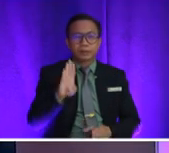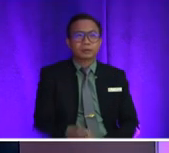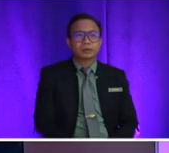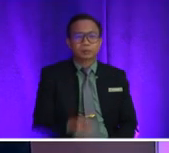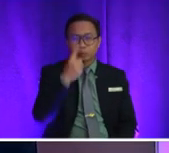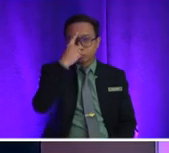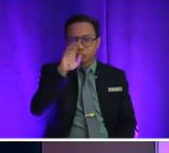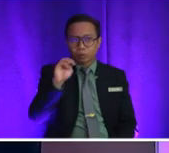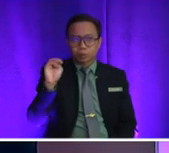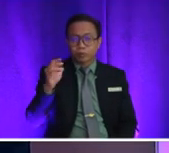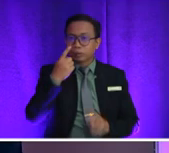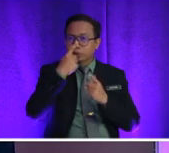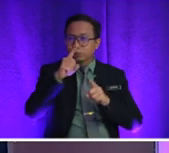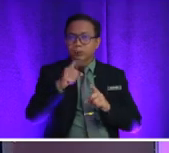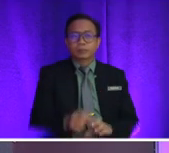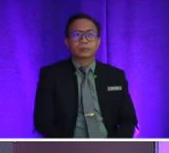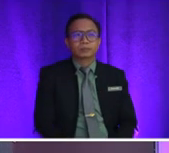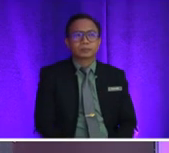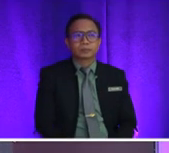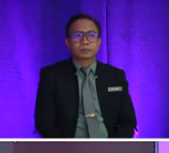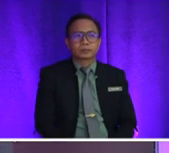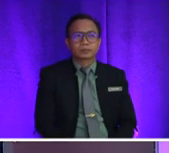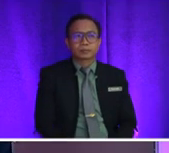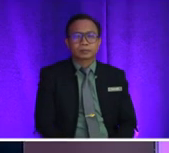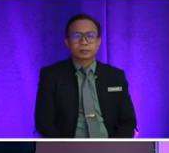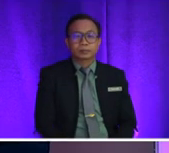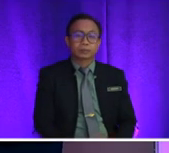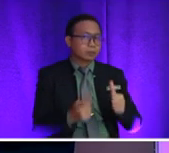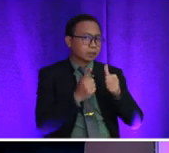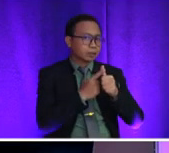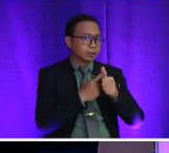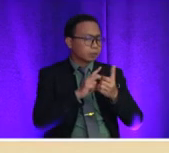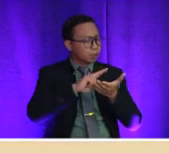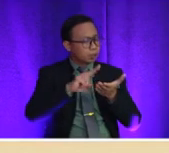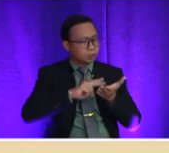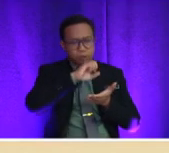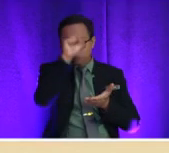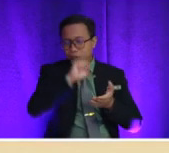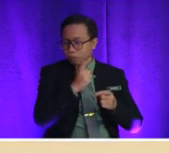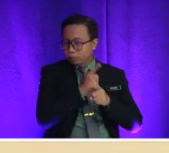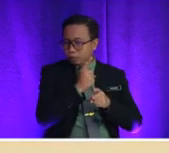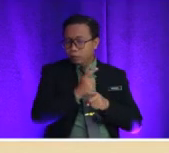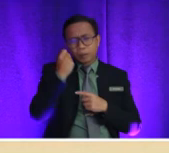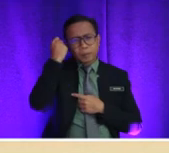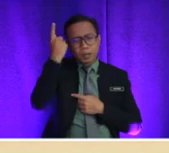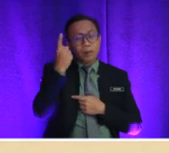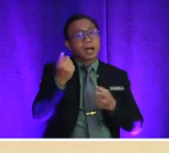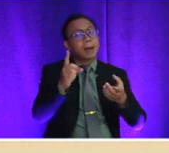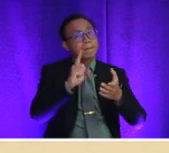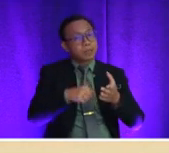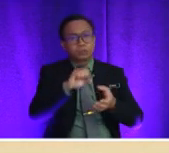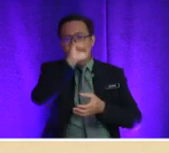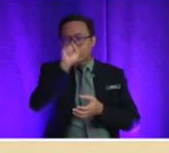untuk menjawab salam babi Oke ini adalah yang pertama bacalah dengan teliti pahamkan kehendak soalnya